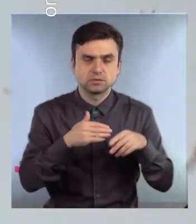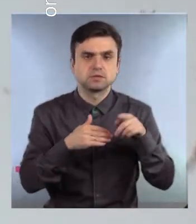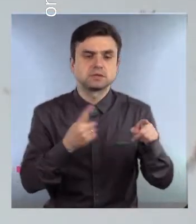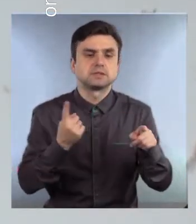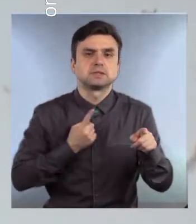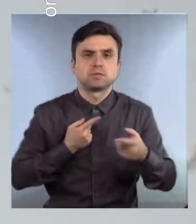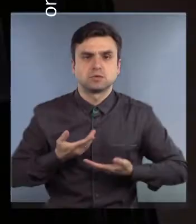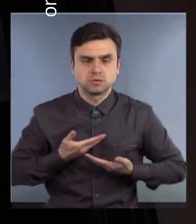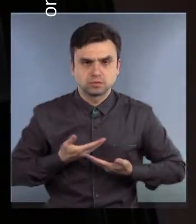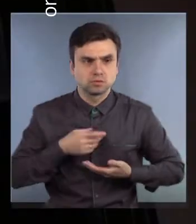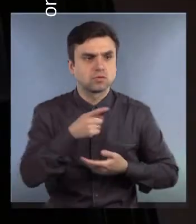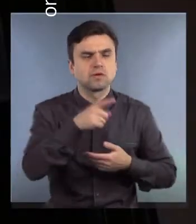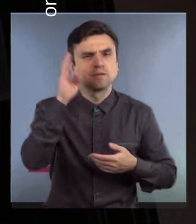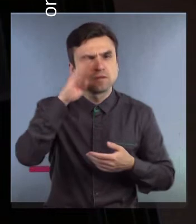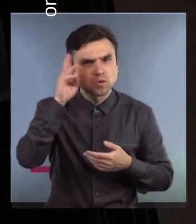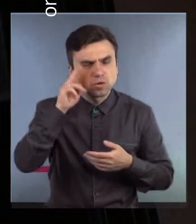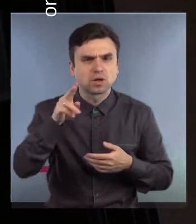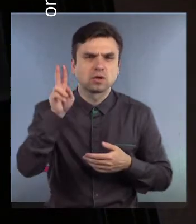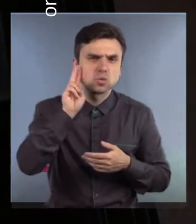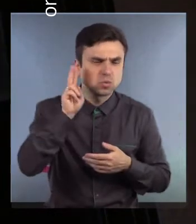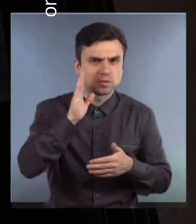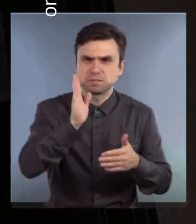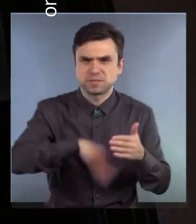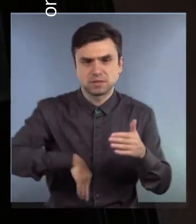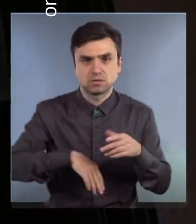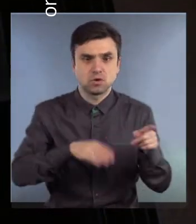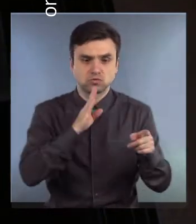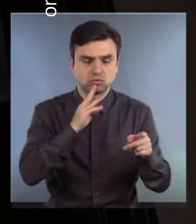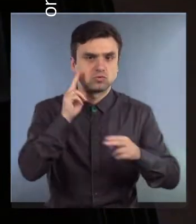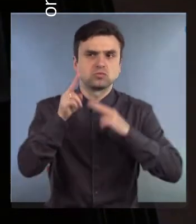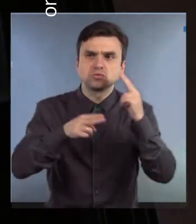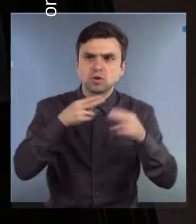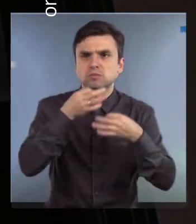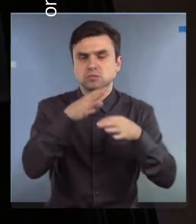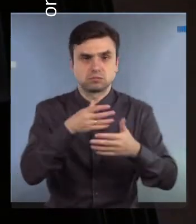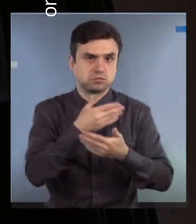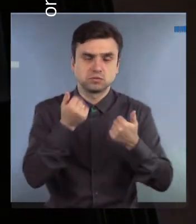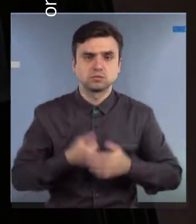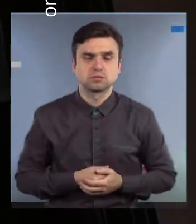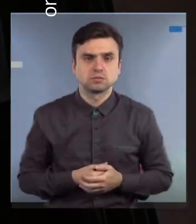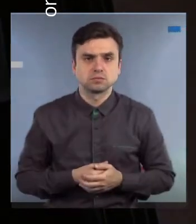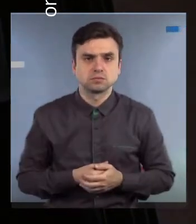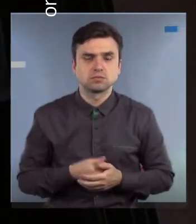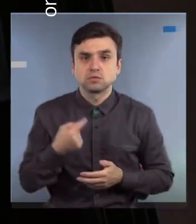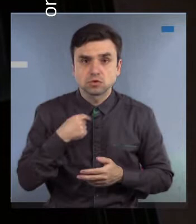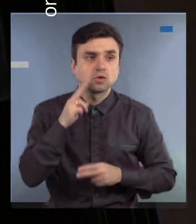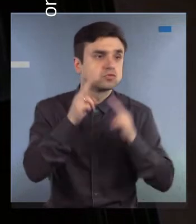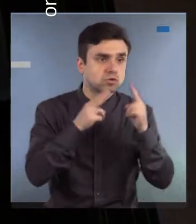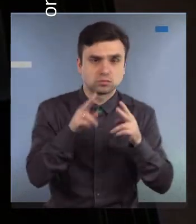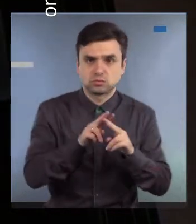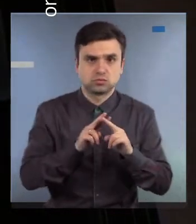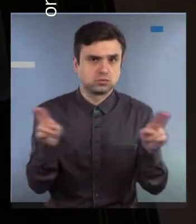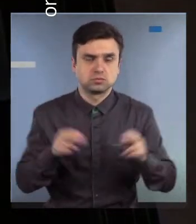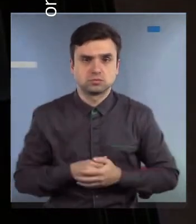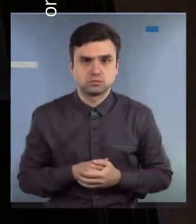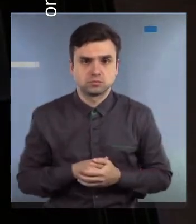життя не скаржиться. Тобто ви ні на що не скаржитеся? А кому здесь скаржиться? Ні ко мені, кому?